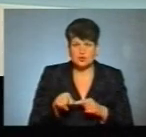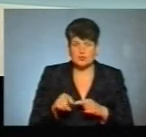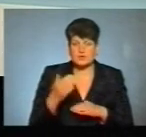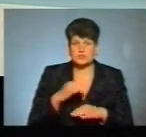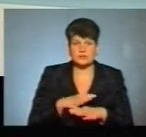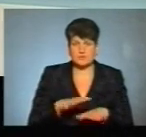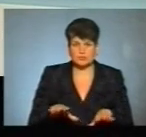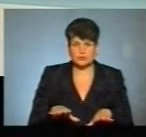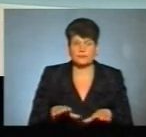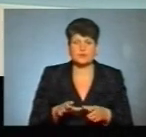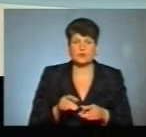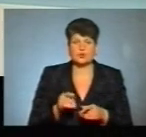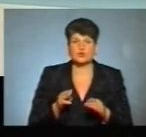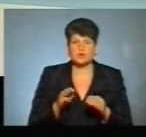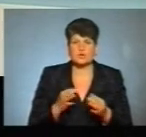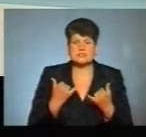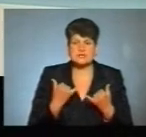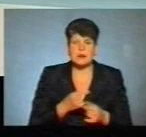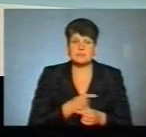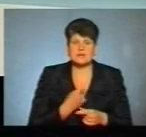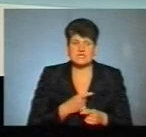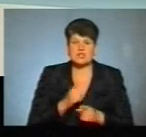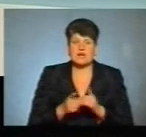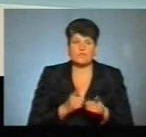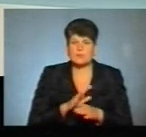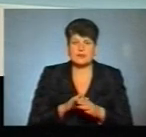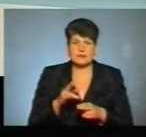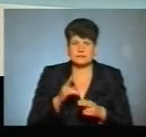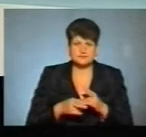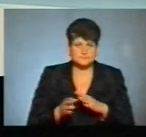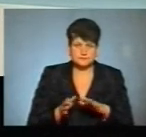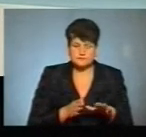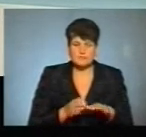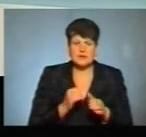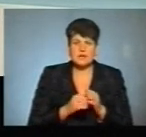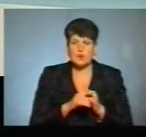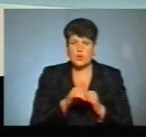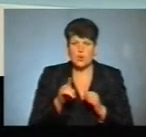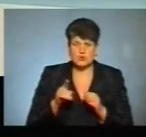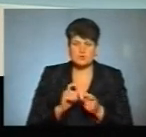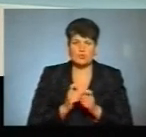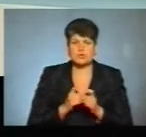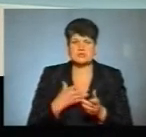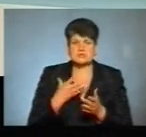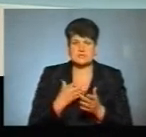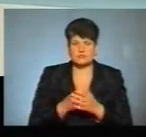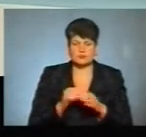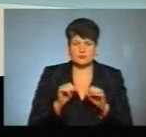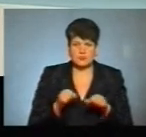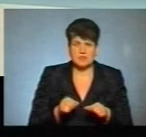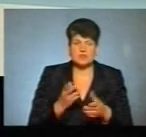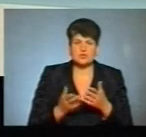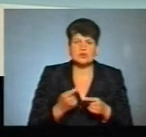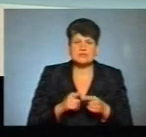ніякого алгоритму, то зараз і медична реформа недозавершена, так, і кожен бореться за свої ресурси, якщо